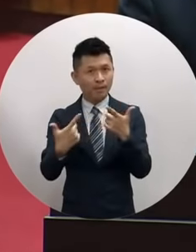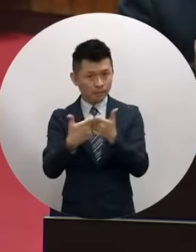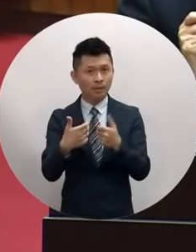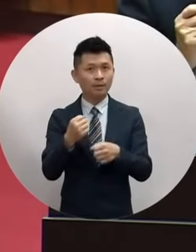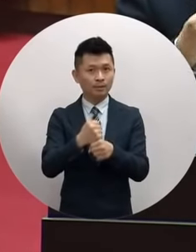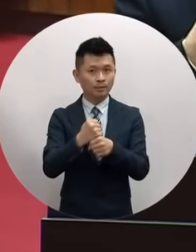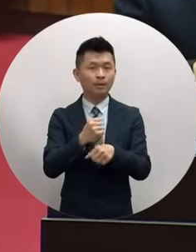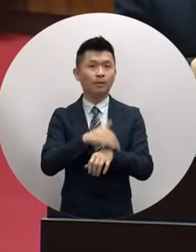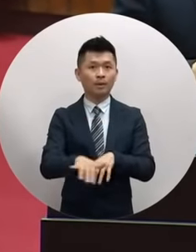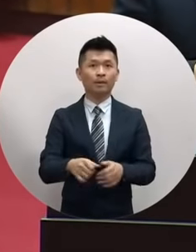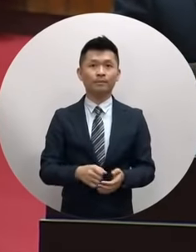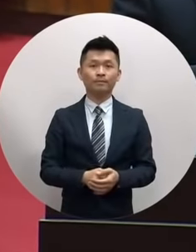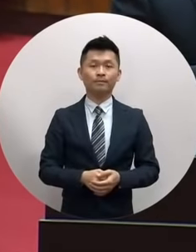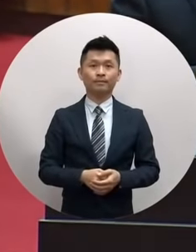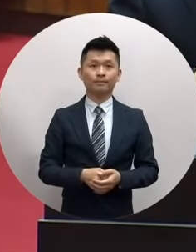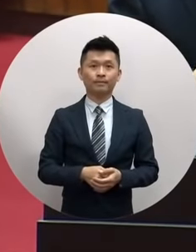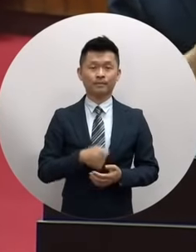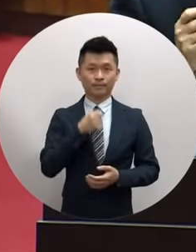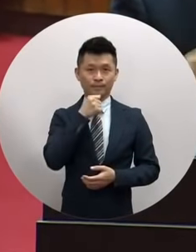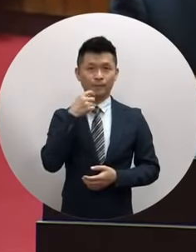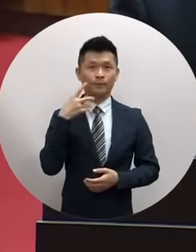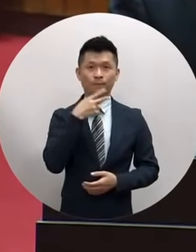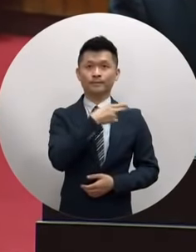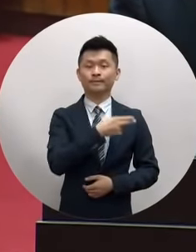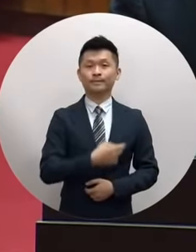整个还是要。